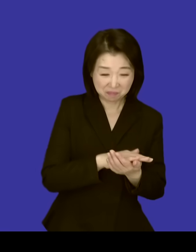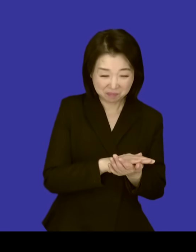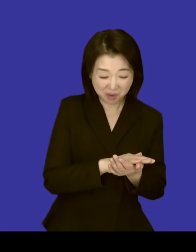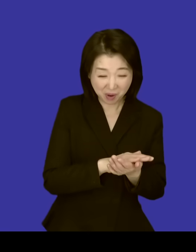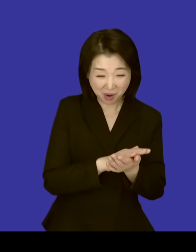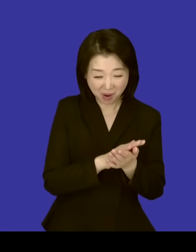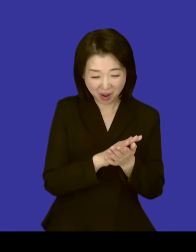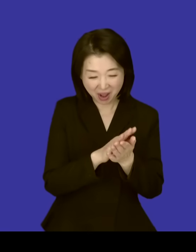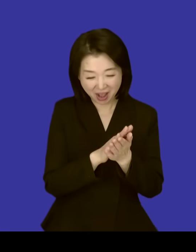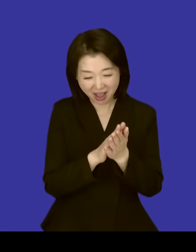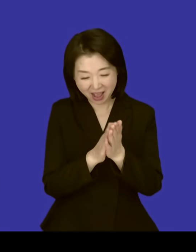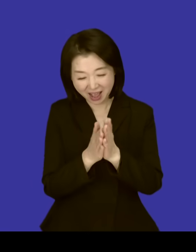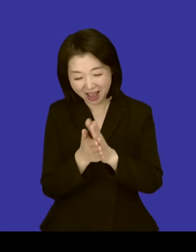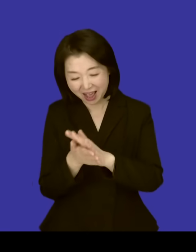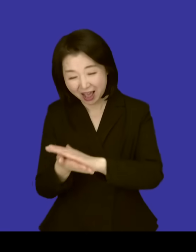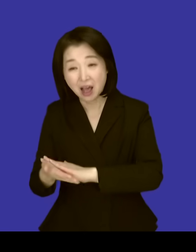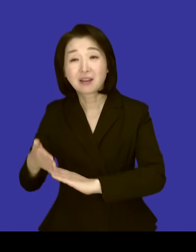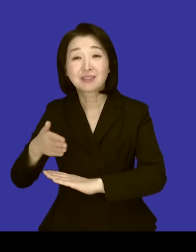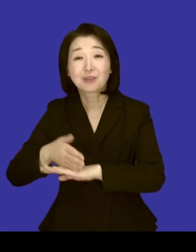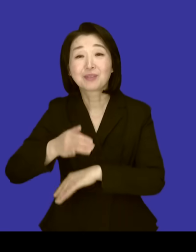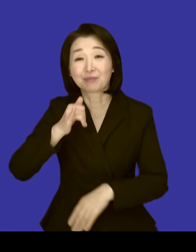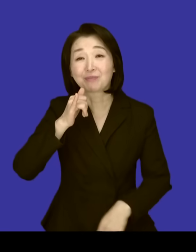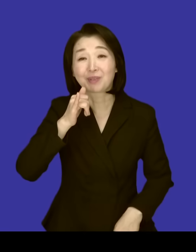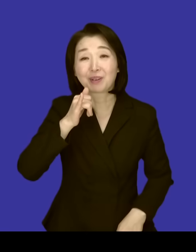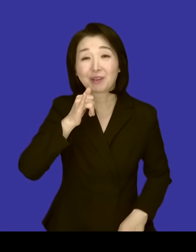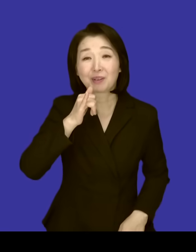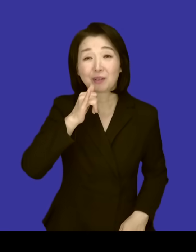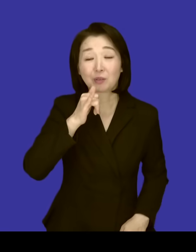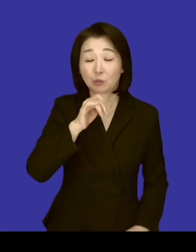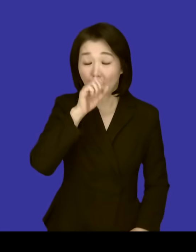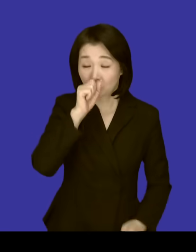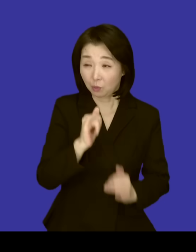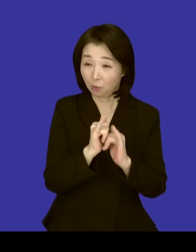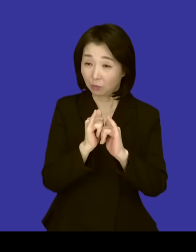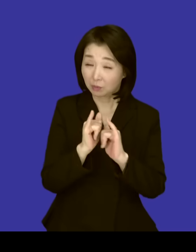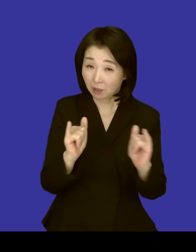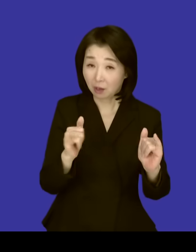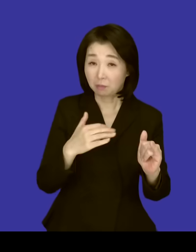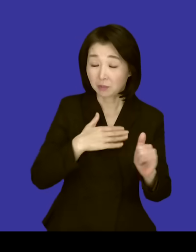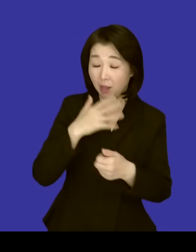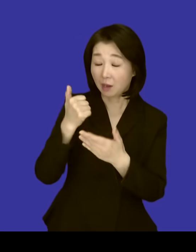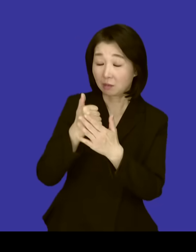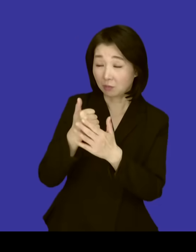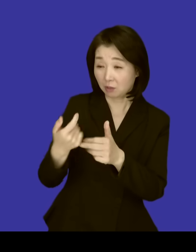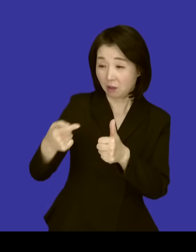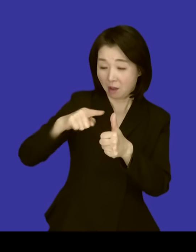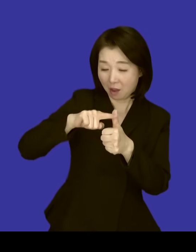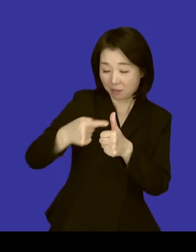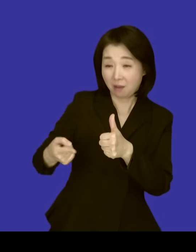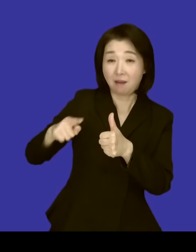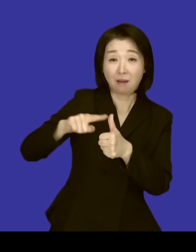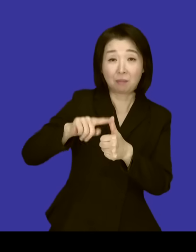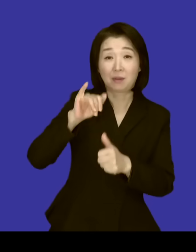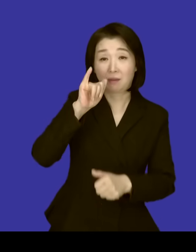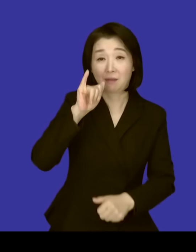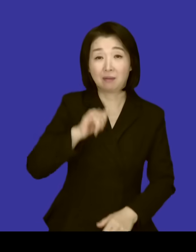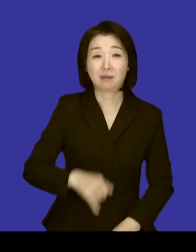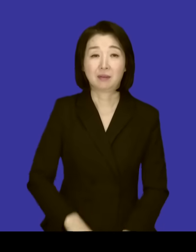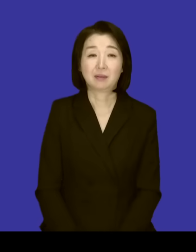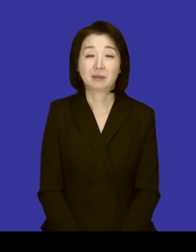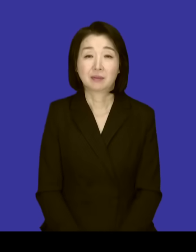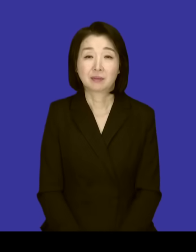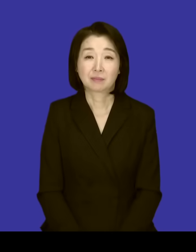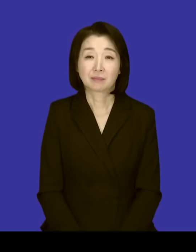돼서 근데 그러면서 이제 좋은 사람들을 저한테 하나님께서 붙여주시더라고요. 이제 일단